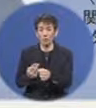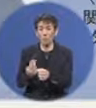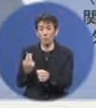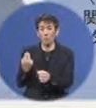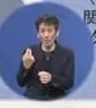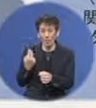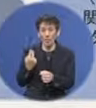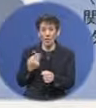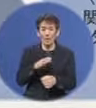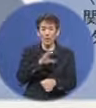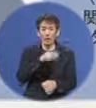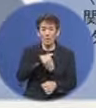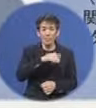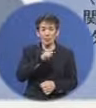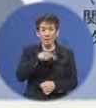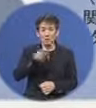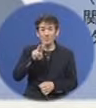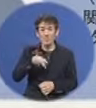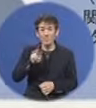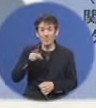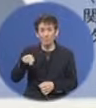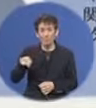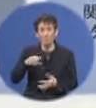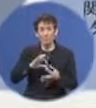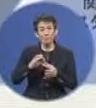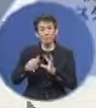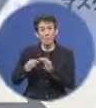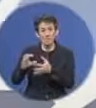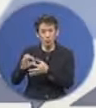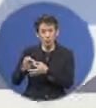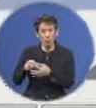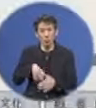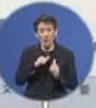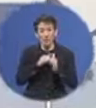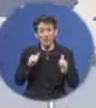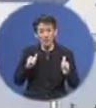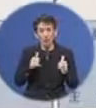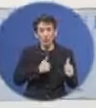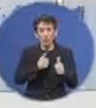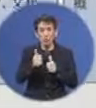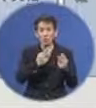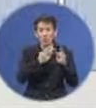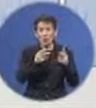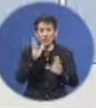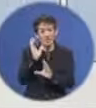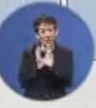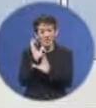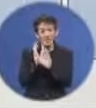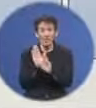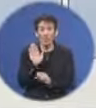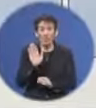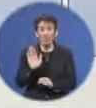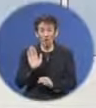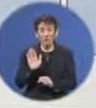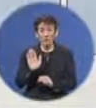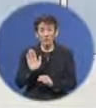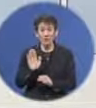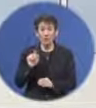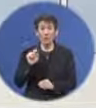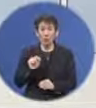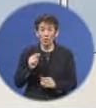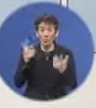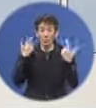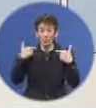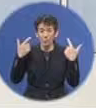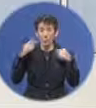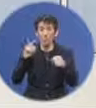い、年輪ピック、これは高齢者スポーツの祭典みたいなものなんですね、 そうですね、 はい、でこれは毎